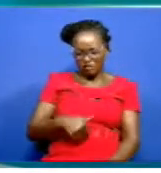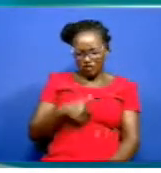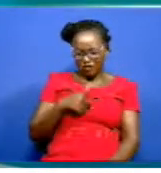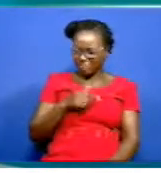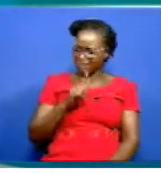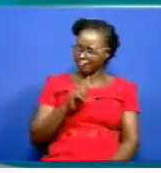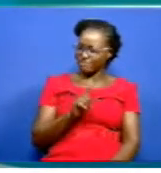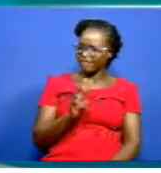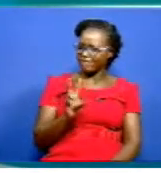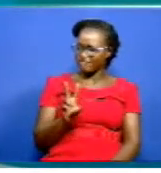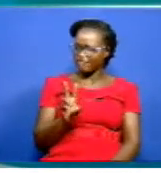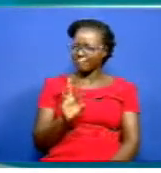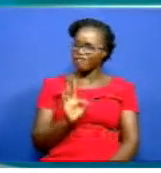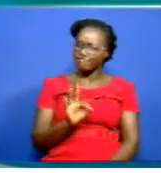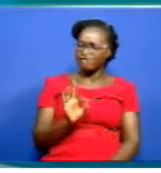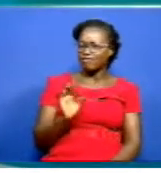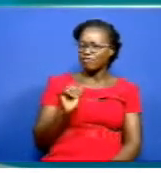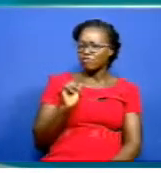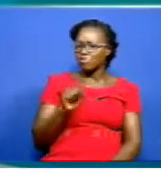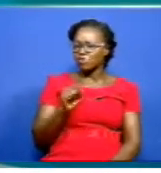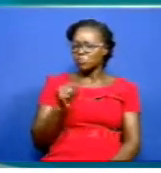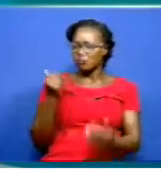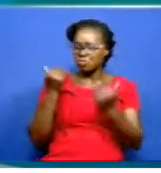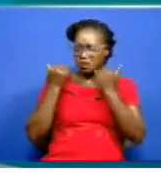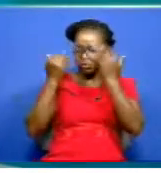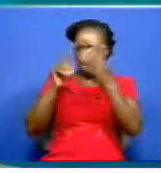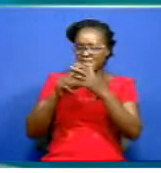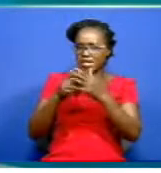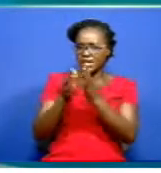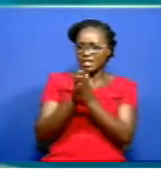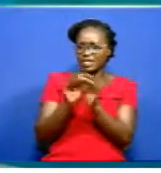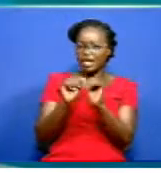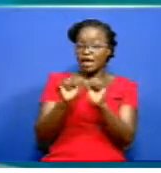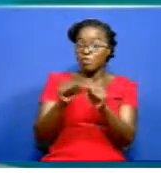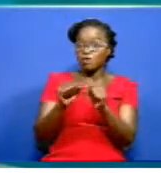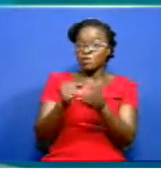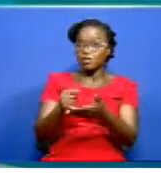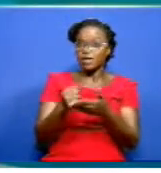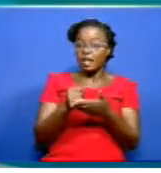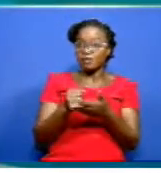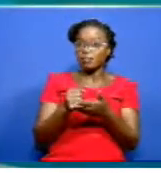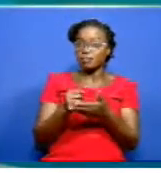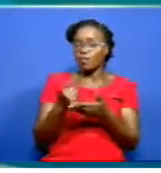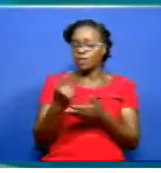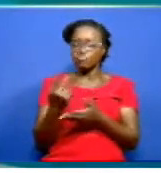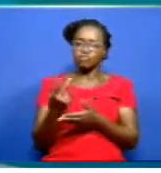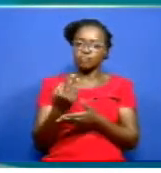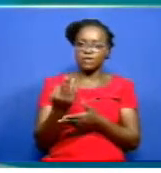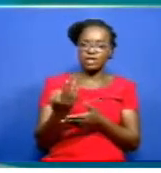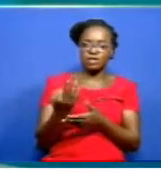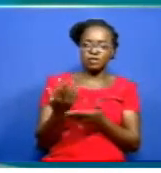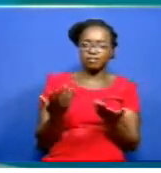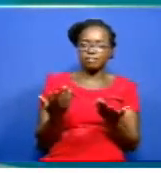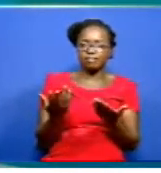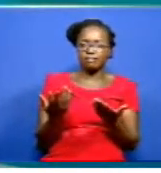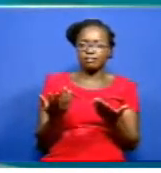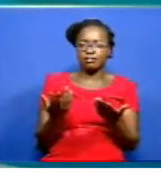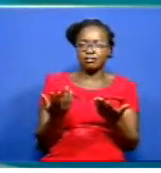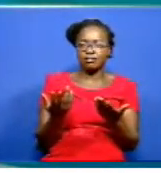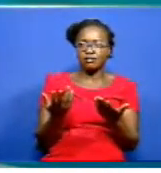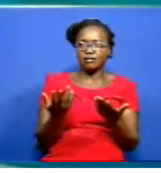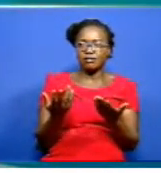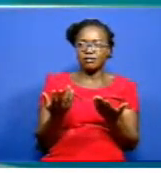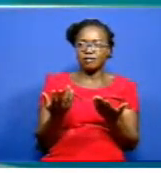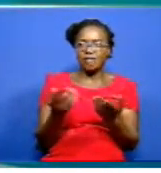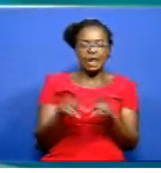hivi, inaonekana nimeanza kuwa depressed na naweza kujisaidia na hii na hii na hii. Sasa inakuwa ni kama